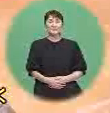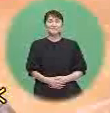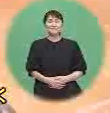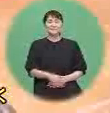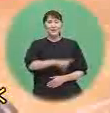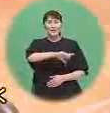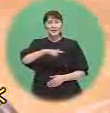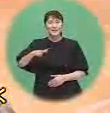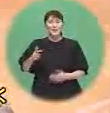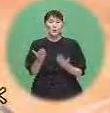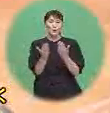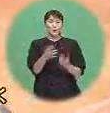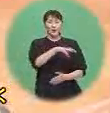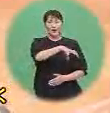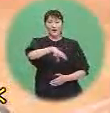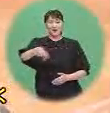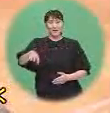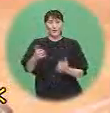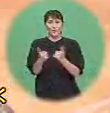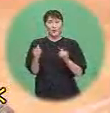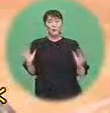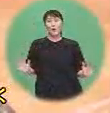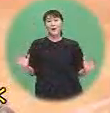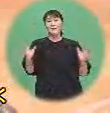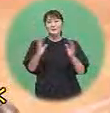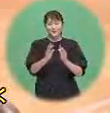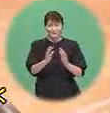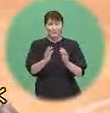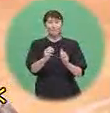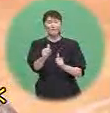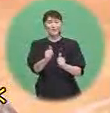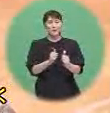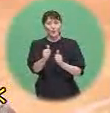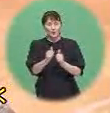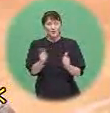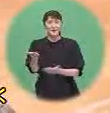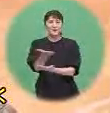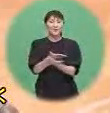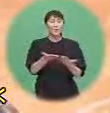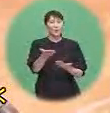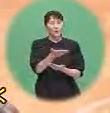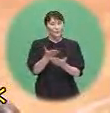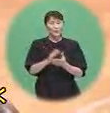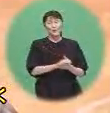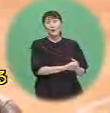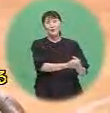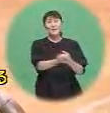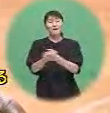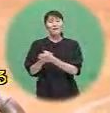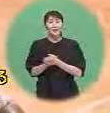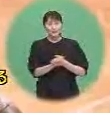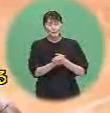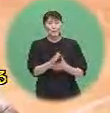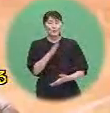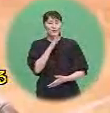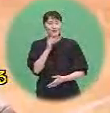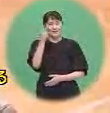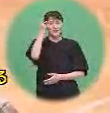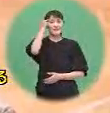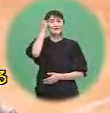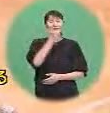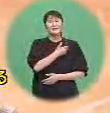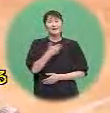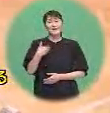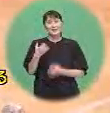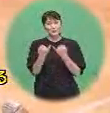学校の壁を越えた同世代が集まるっていうところで競技を通してそれぞれ人がつながっていくそういったところを実感してもらえるような